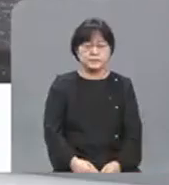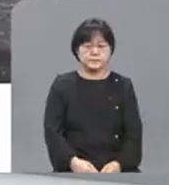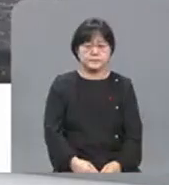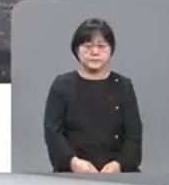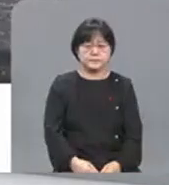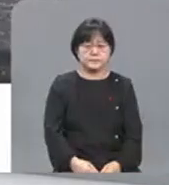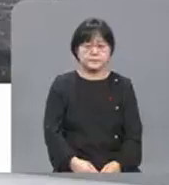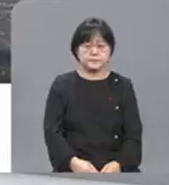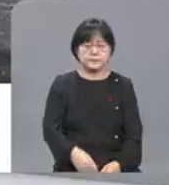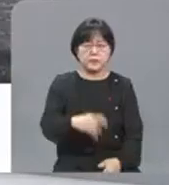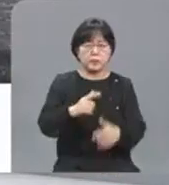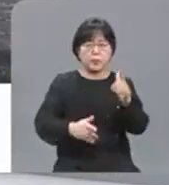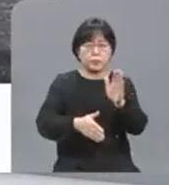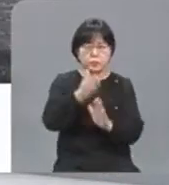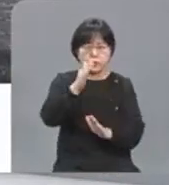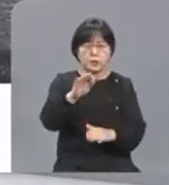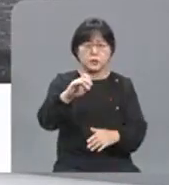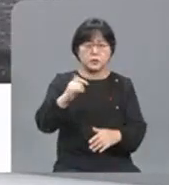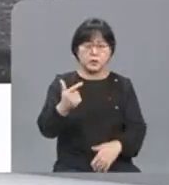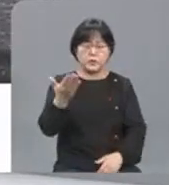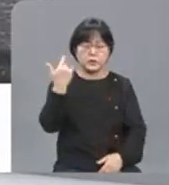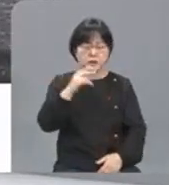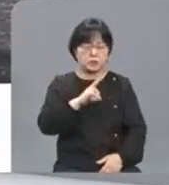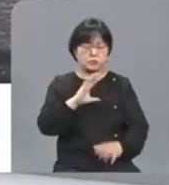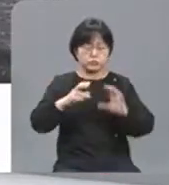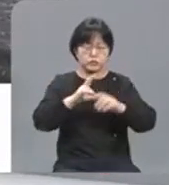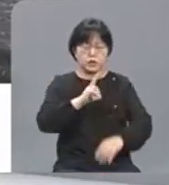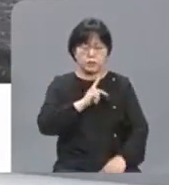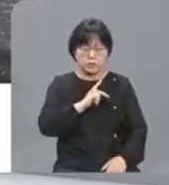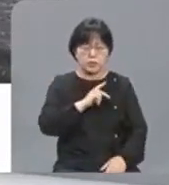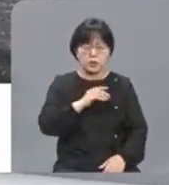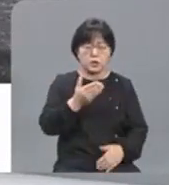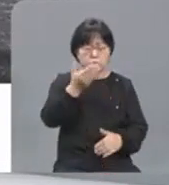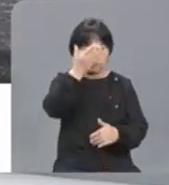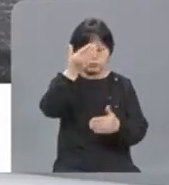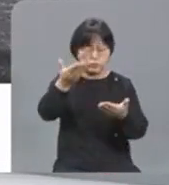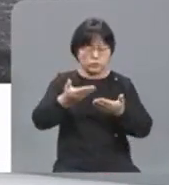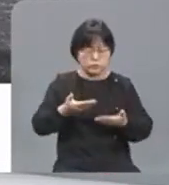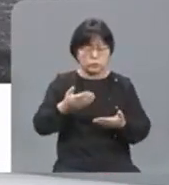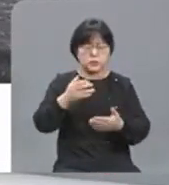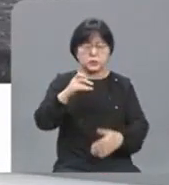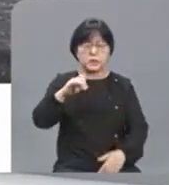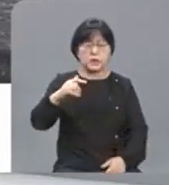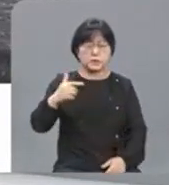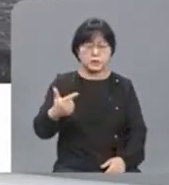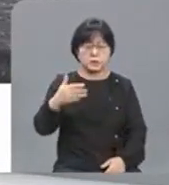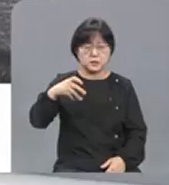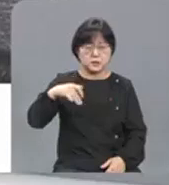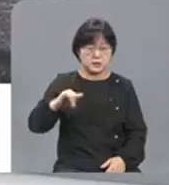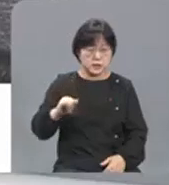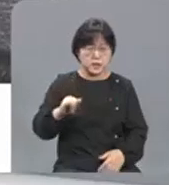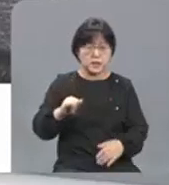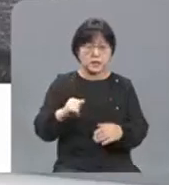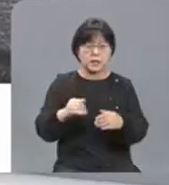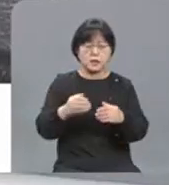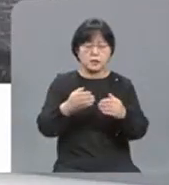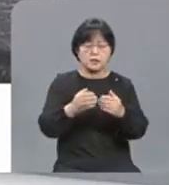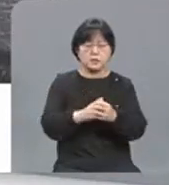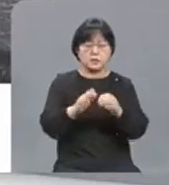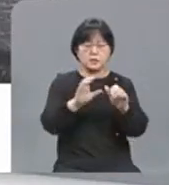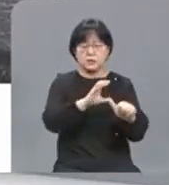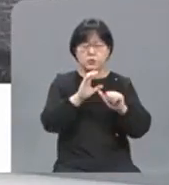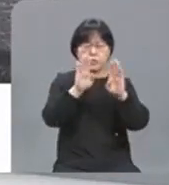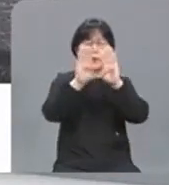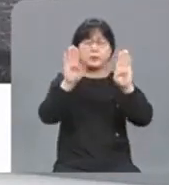비판했습니다 목포시가 손혜원 전 국회의원이 기증한 나전칠기 품을 기반으로 박물관 건립을 추진하고 있는데요